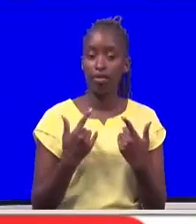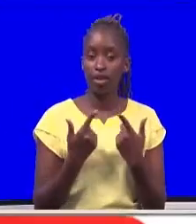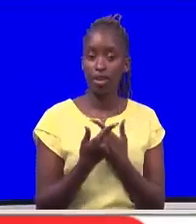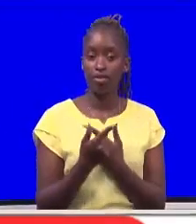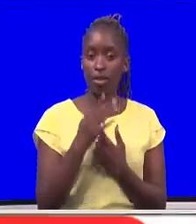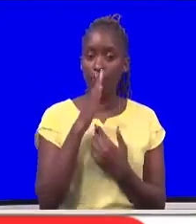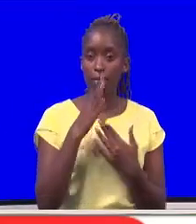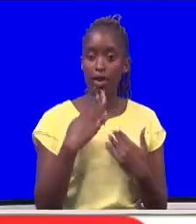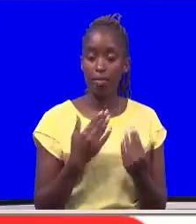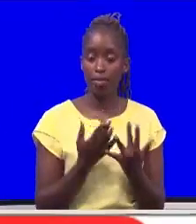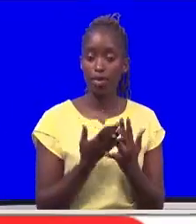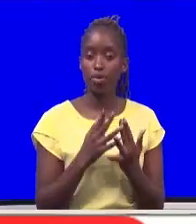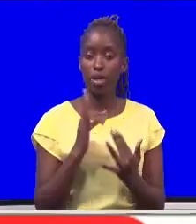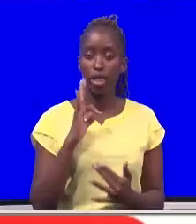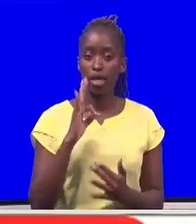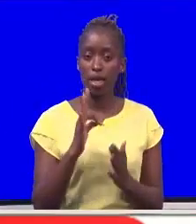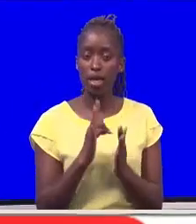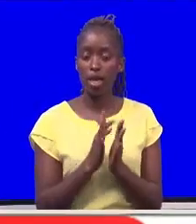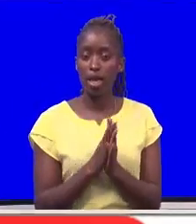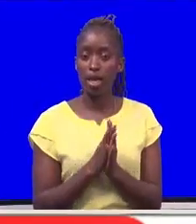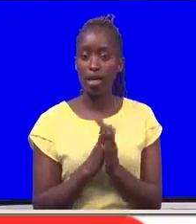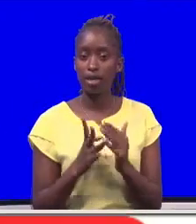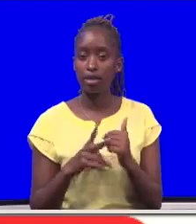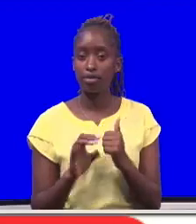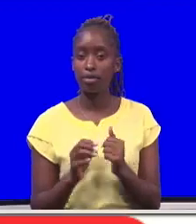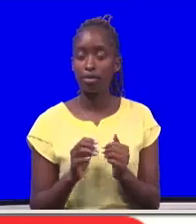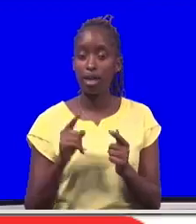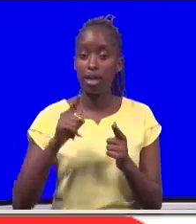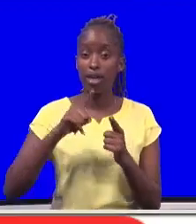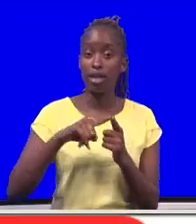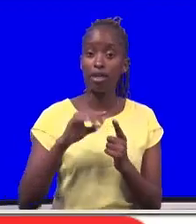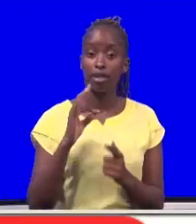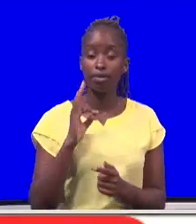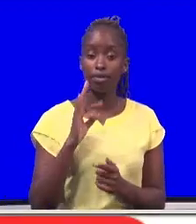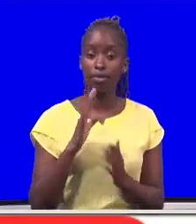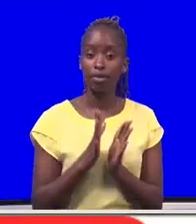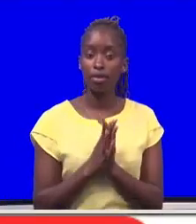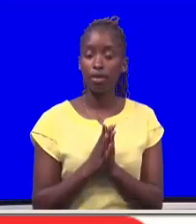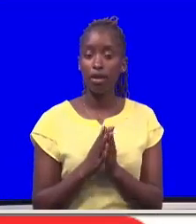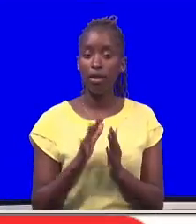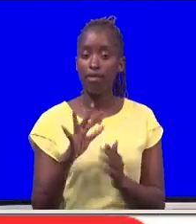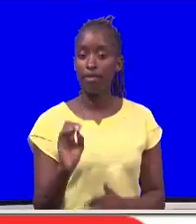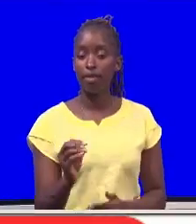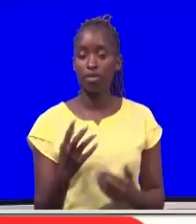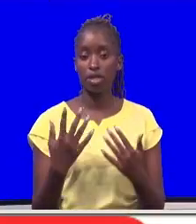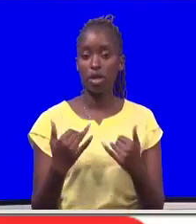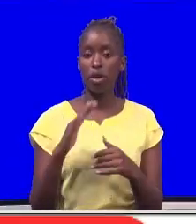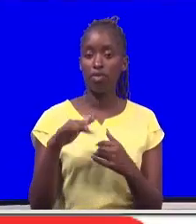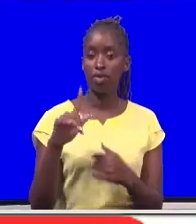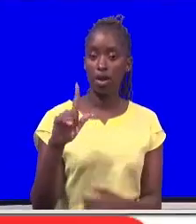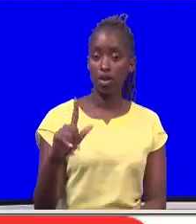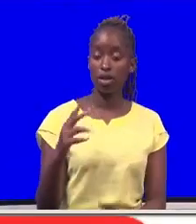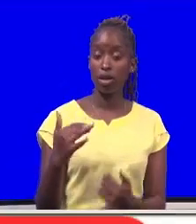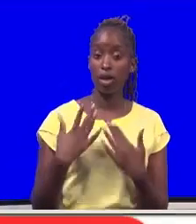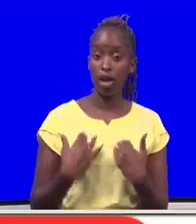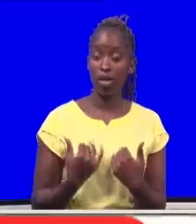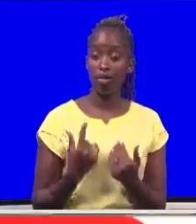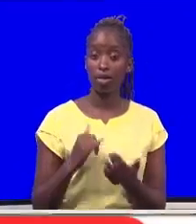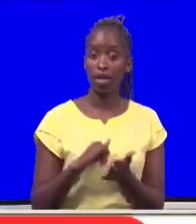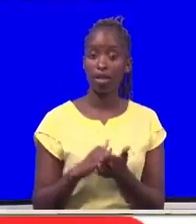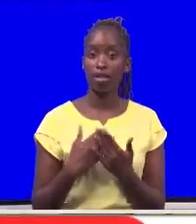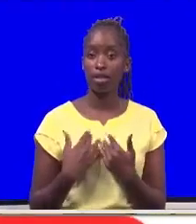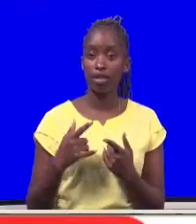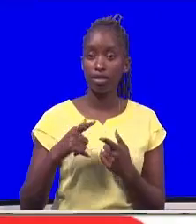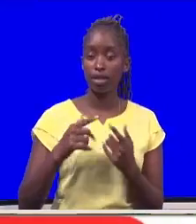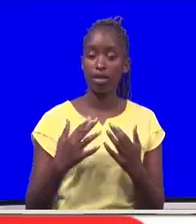ya shilingi 307 hadi shilingi 355 kwa lita. Kwa sasa bei ya mafuta ya kupikia kufikia Aprili